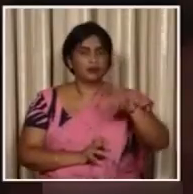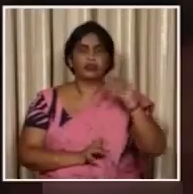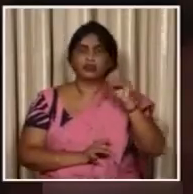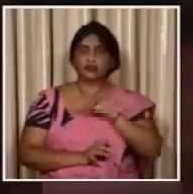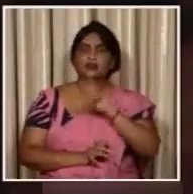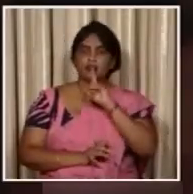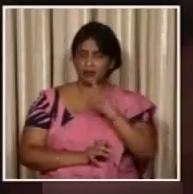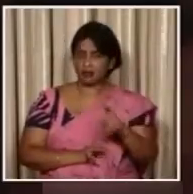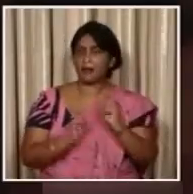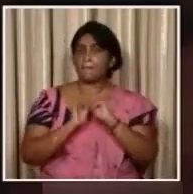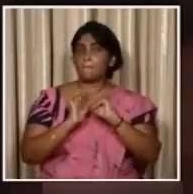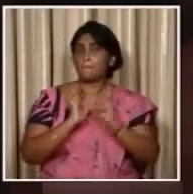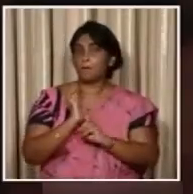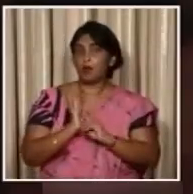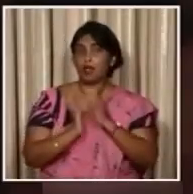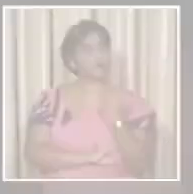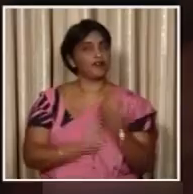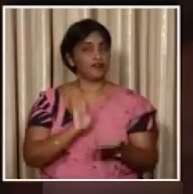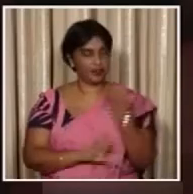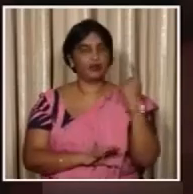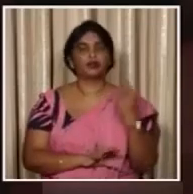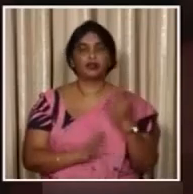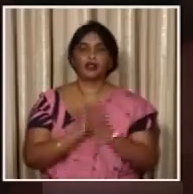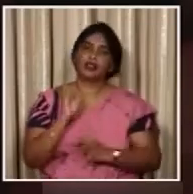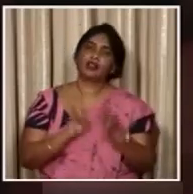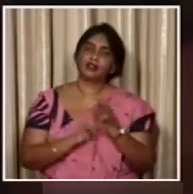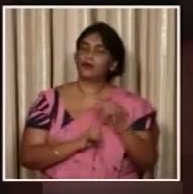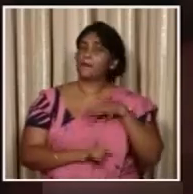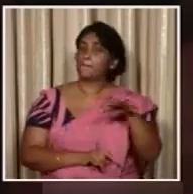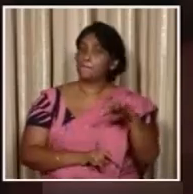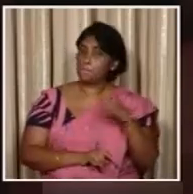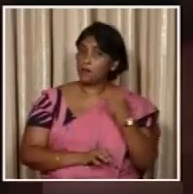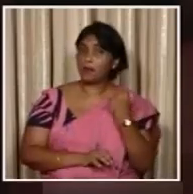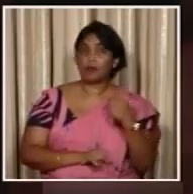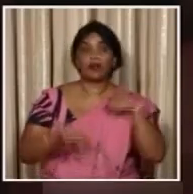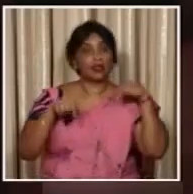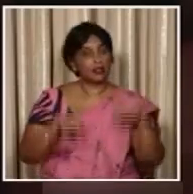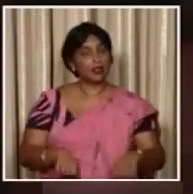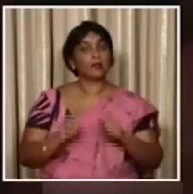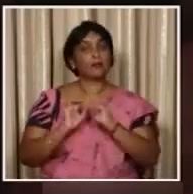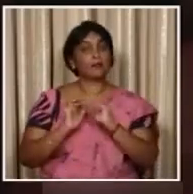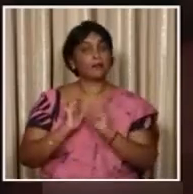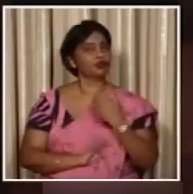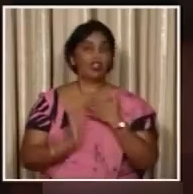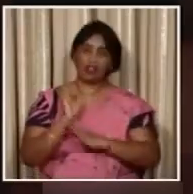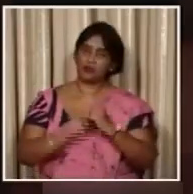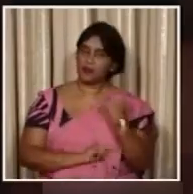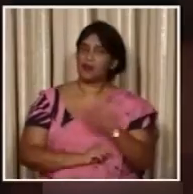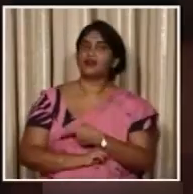කියනවා මේ පනත ගෙනල්ලා තියෙන්නේ ඇමතිවරයාගේ බලය වැඩි කරගන්න කියලා. ඇමතිවරයා පාවිච්චි කරනවා නම් බලය දැන් තියෙන පනත තමයි හොඳම බලවත්ම